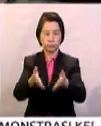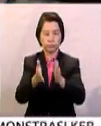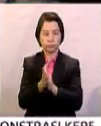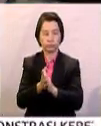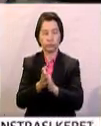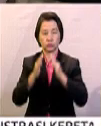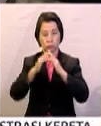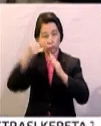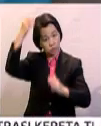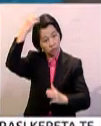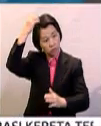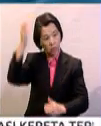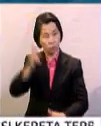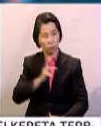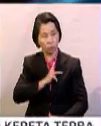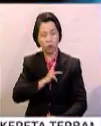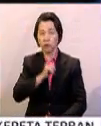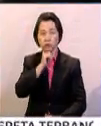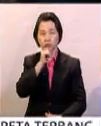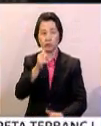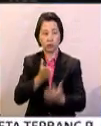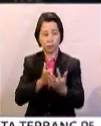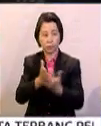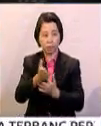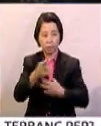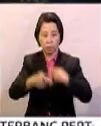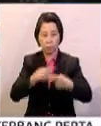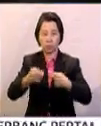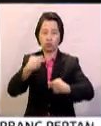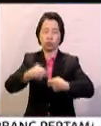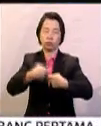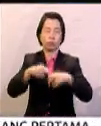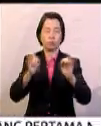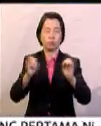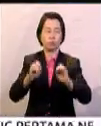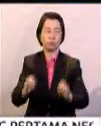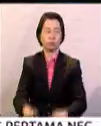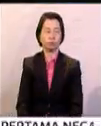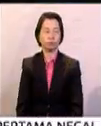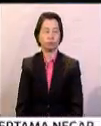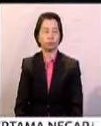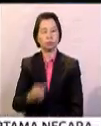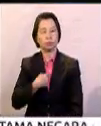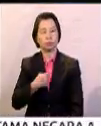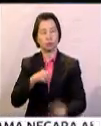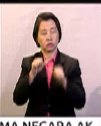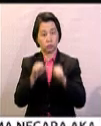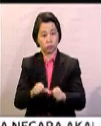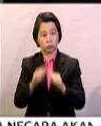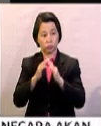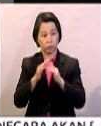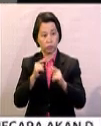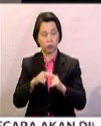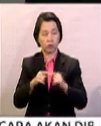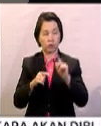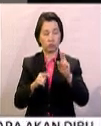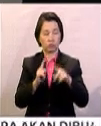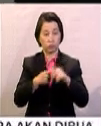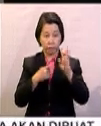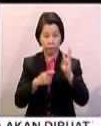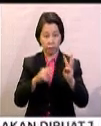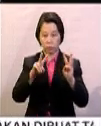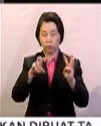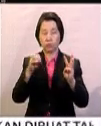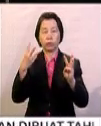Rumah Selangor ke ini juga tidak melalui proses yang merumitkan. Saya mohon rumah ni bulan 6 2016.